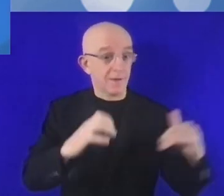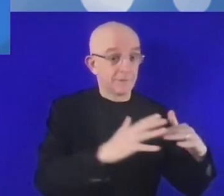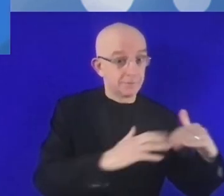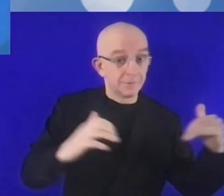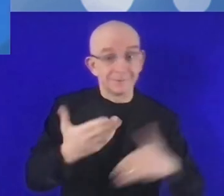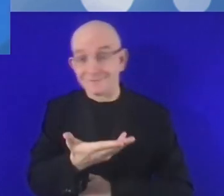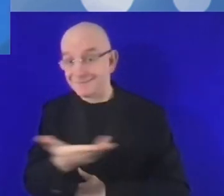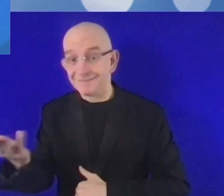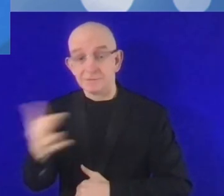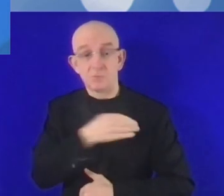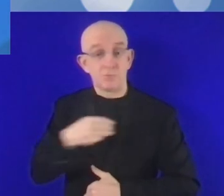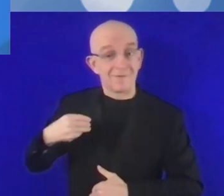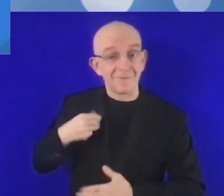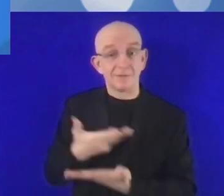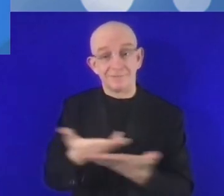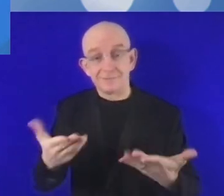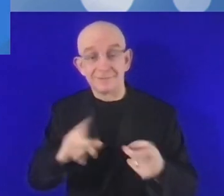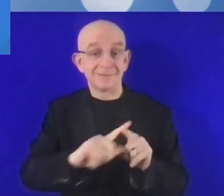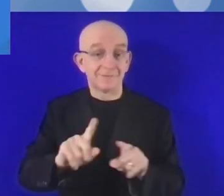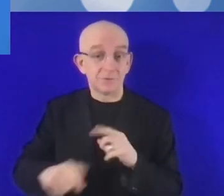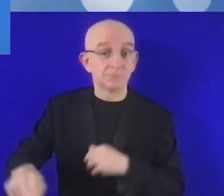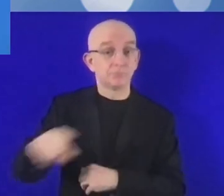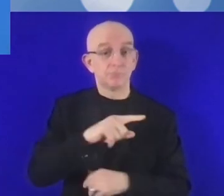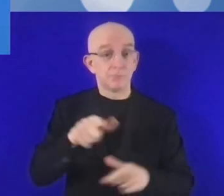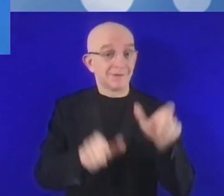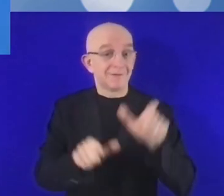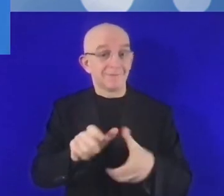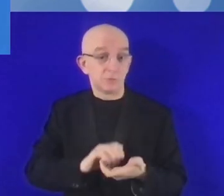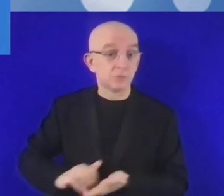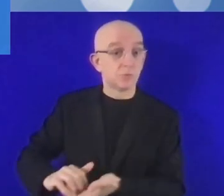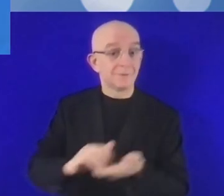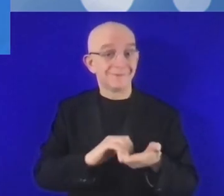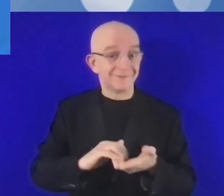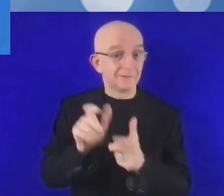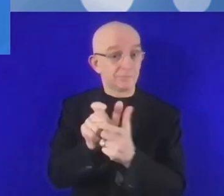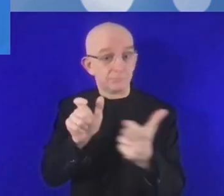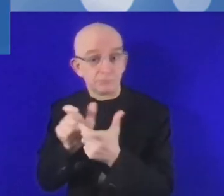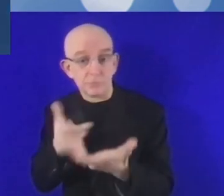привел возможность, я получил возможность